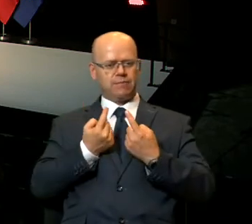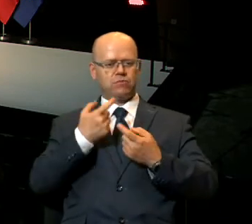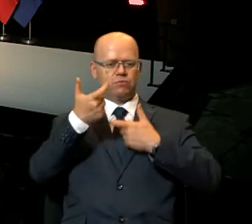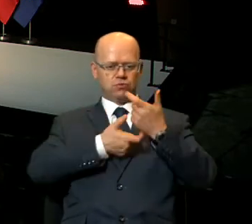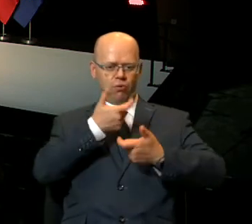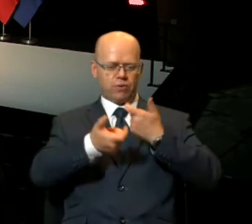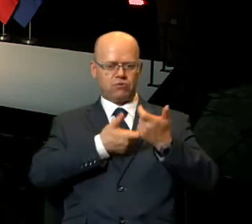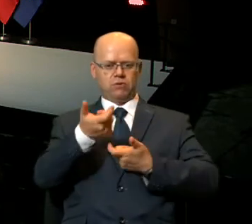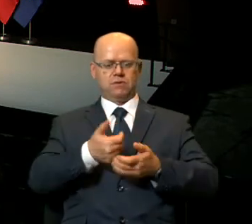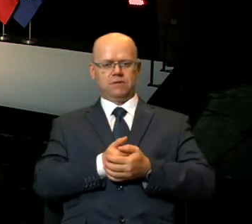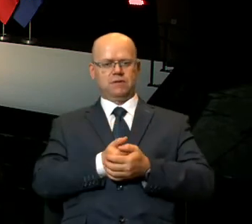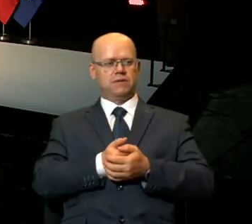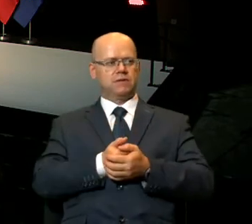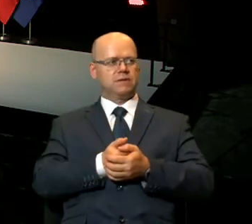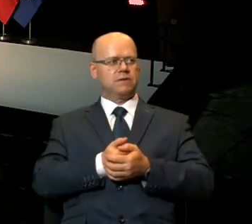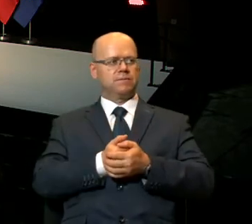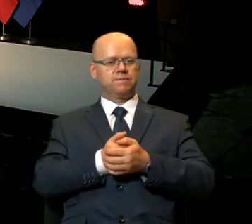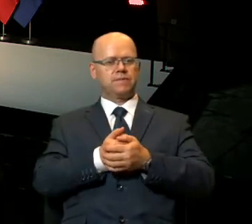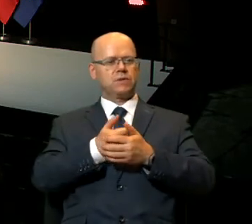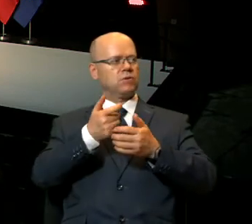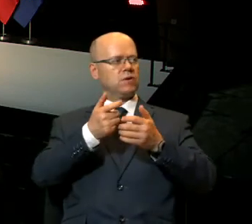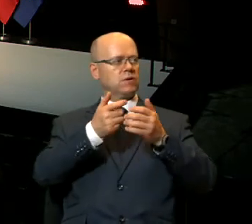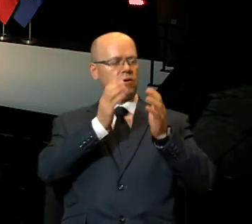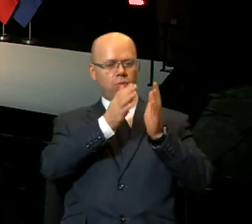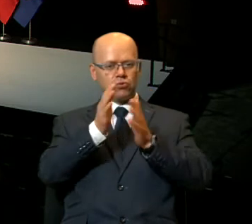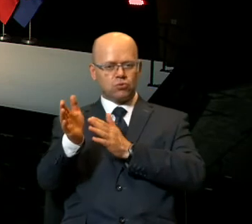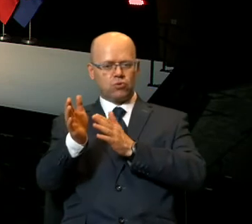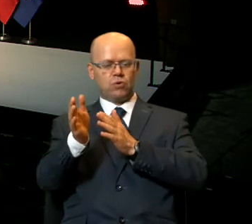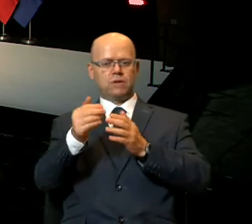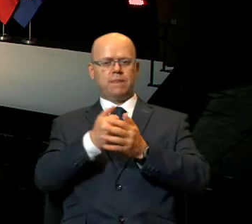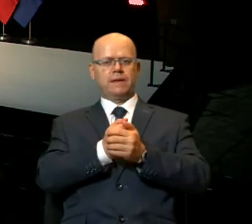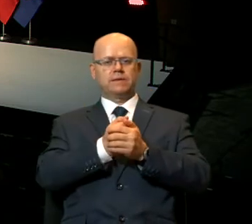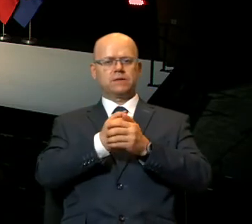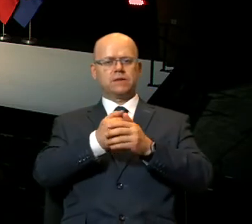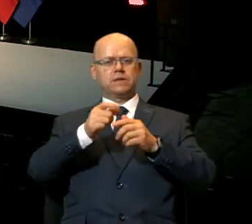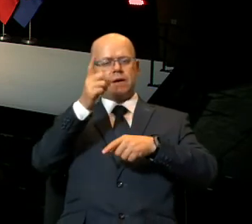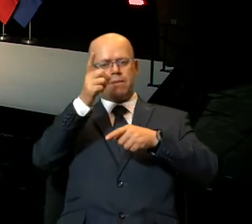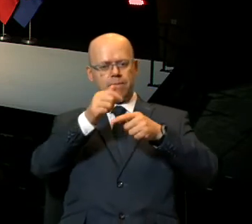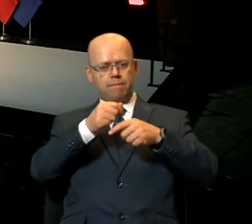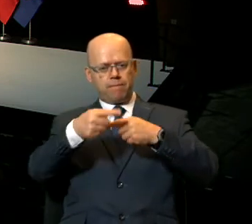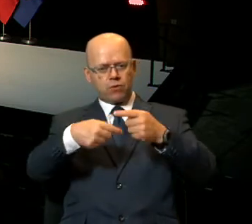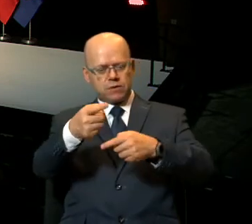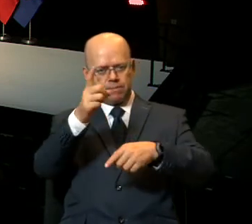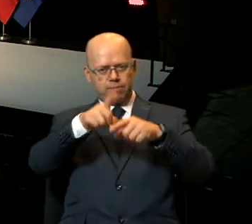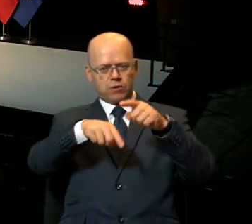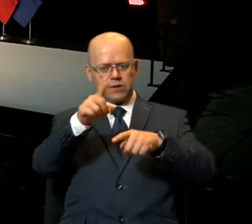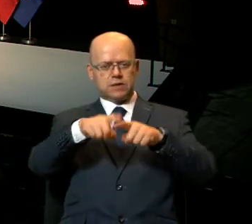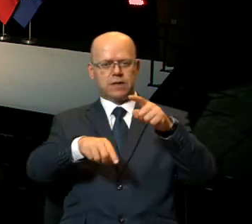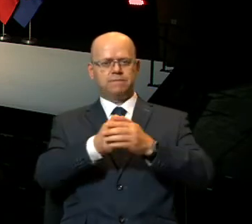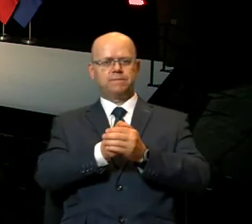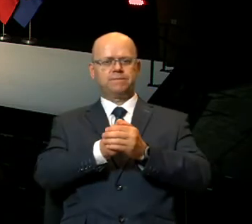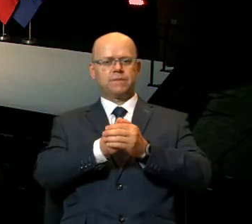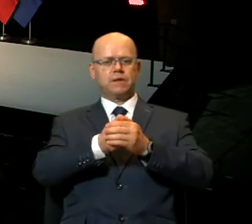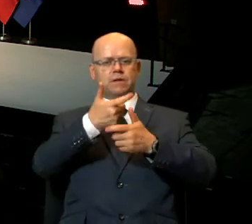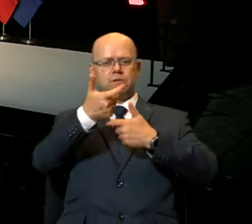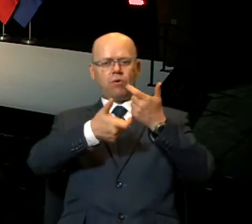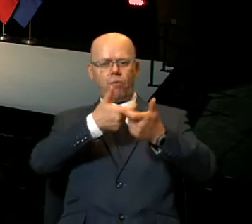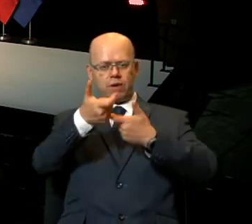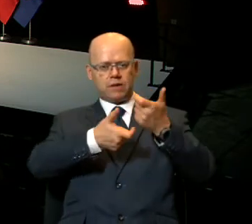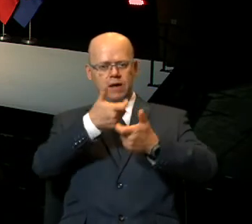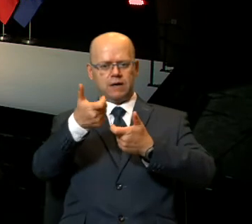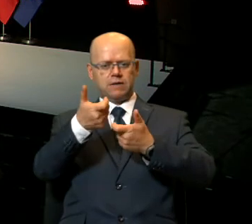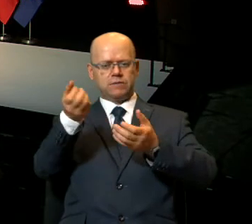tworzą instytucje polityczne, które regulują ich dzieci. I proces polityczny jest procesem formowania i